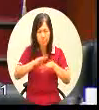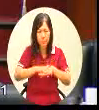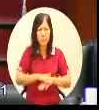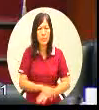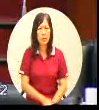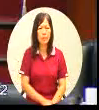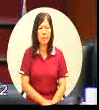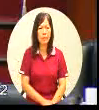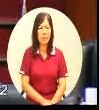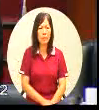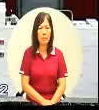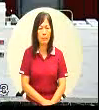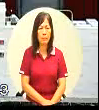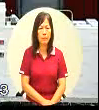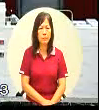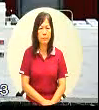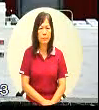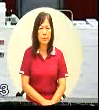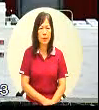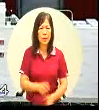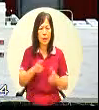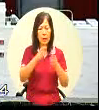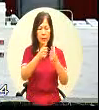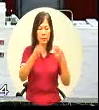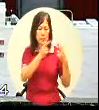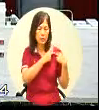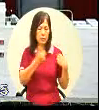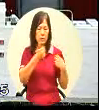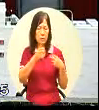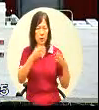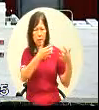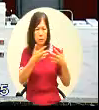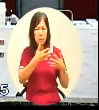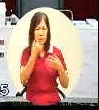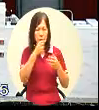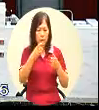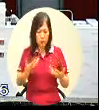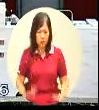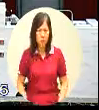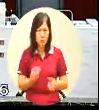谢谢蔡议员的质询，休息10分钟。